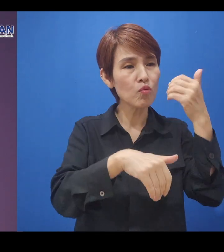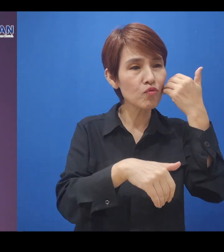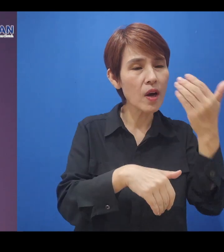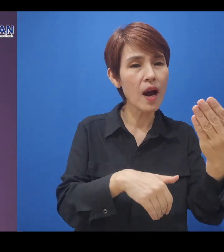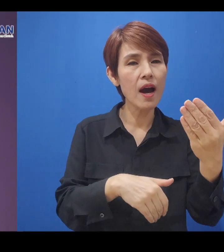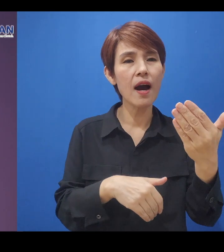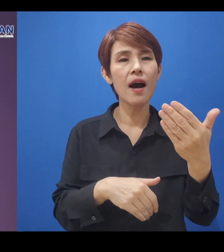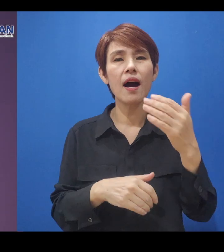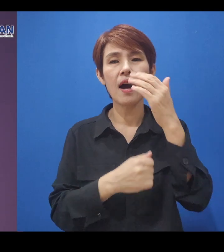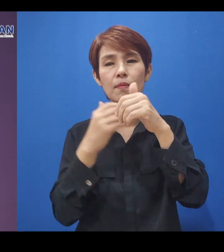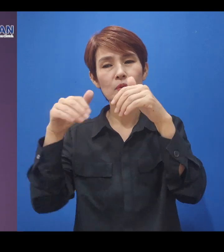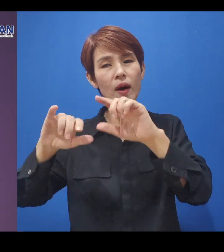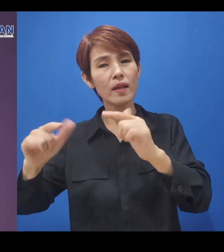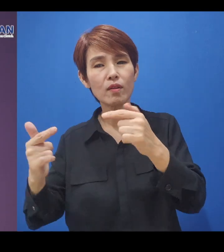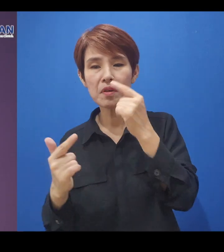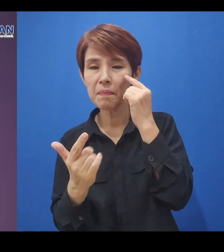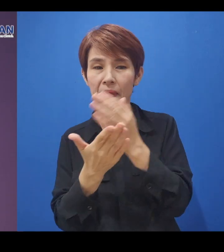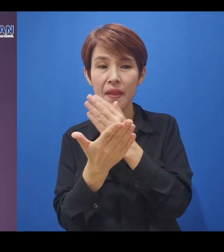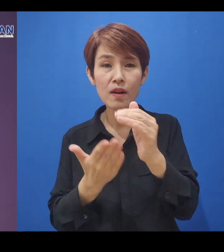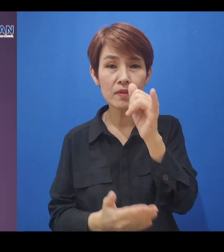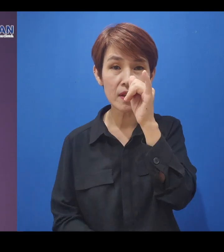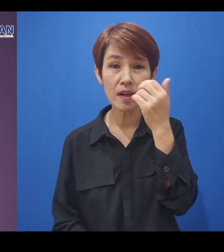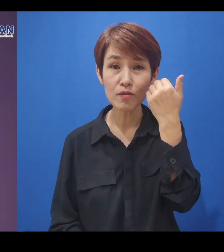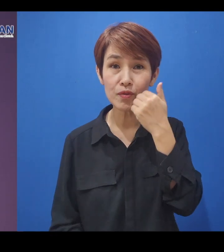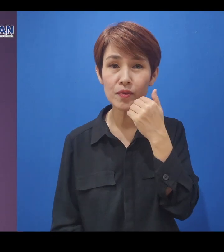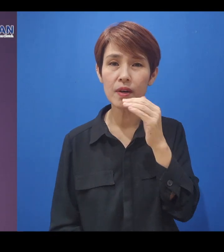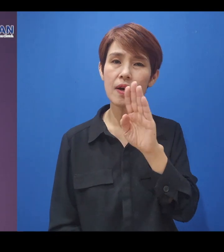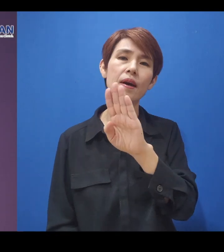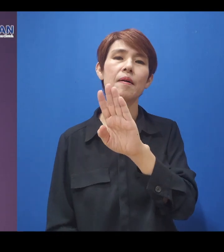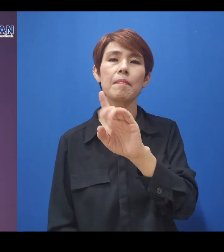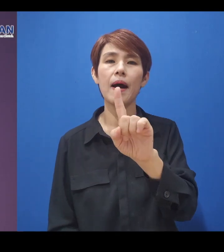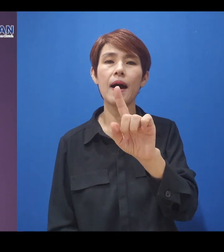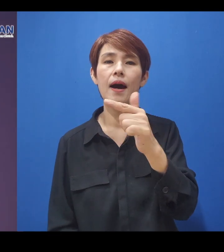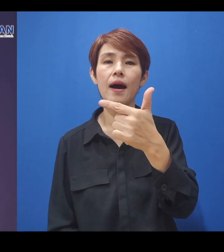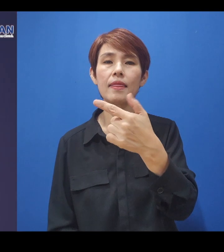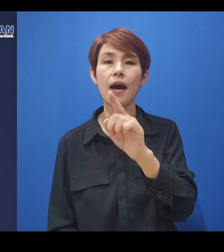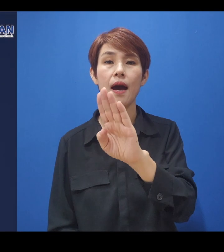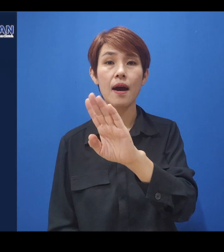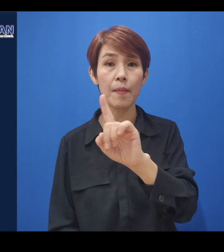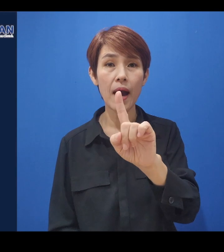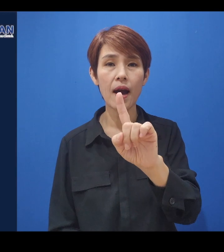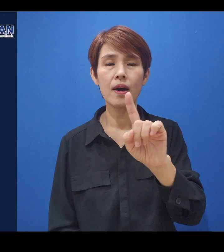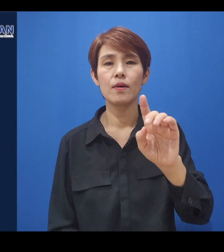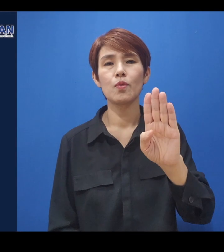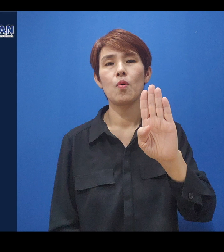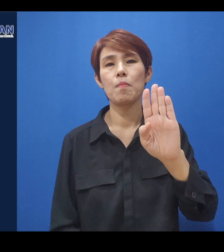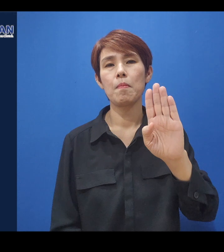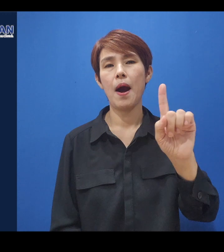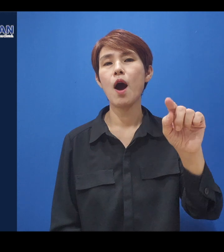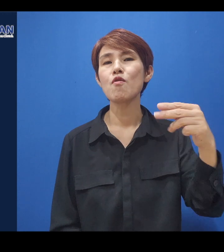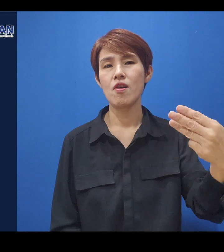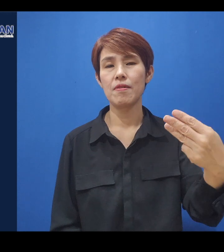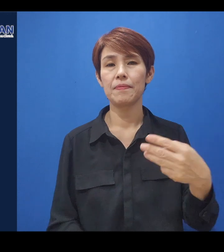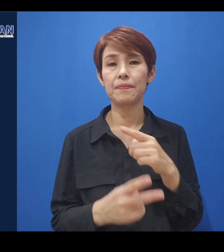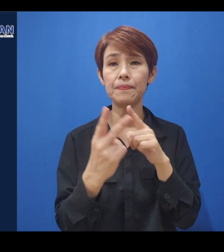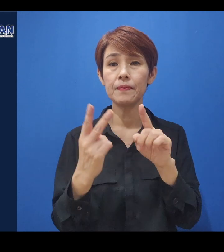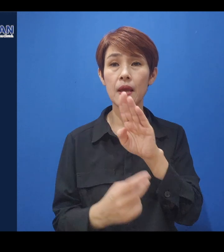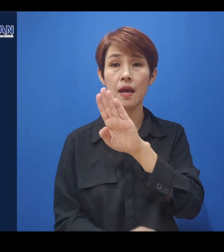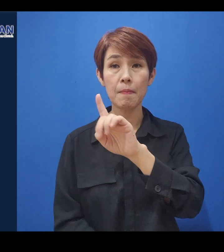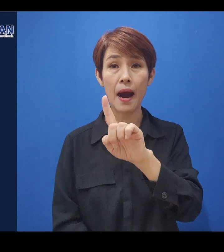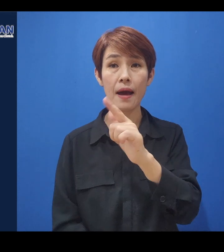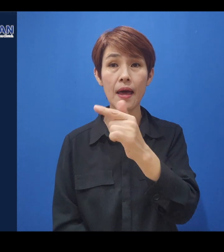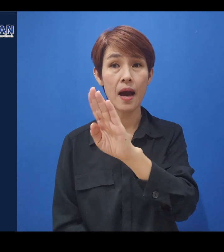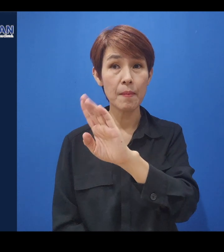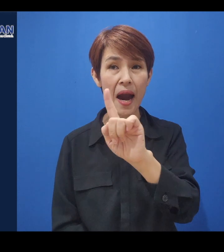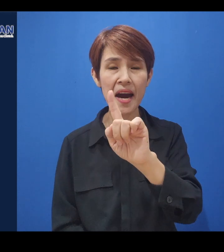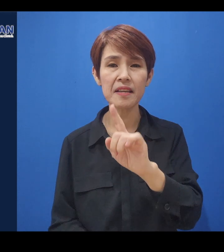우리에게 가르쳐 주는데 바나바와 바울입니다. 한번 확인할까요? 바나바는 제우스라고